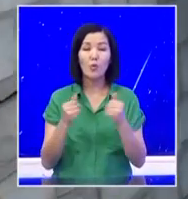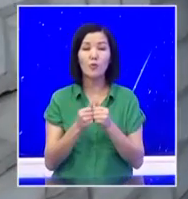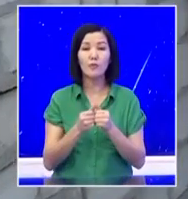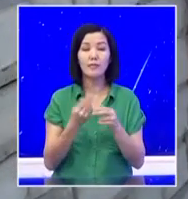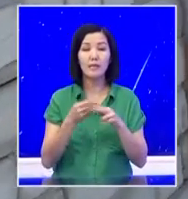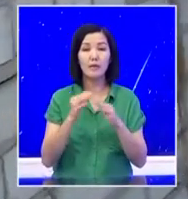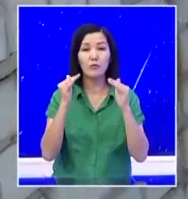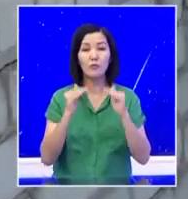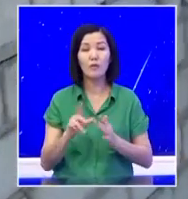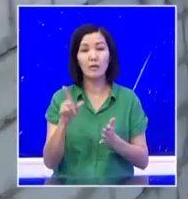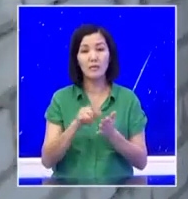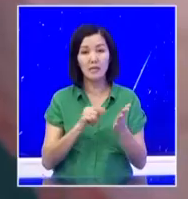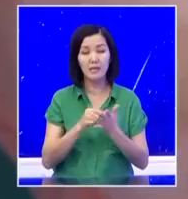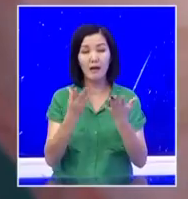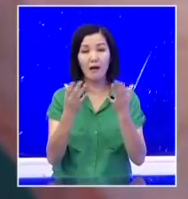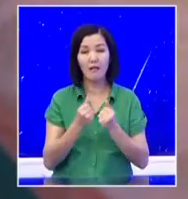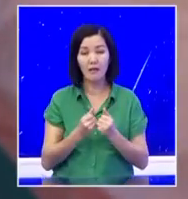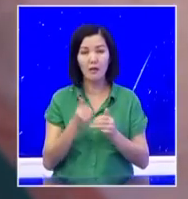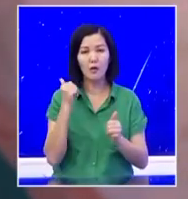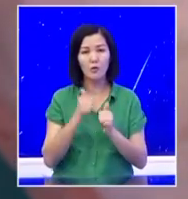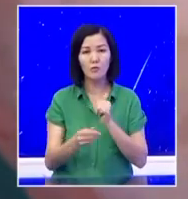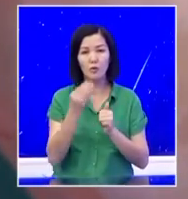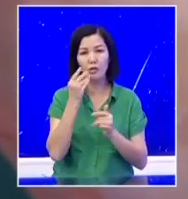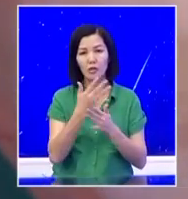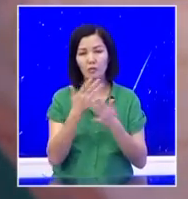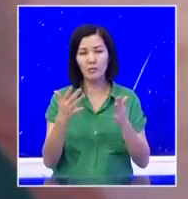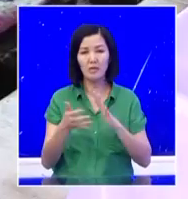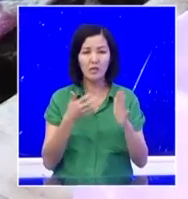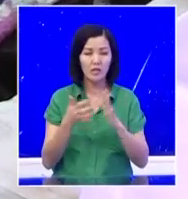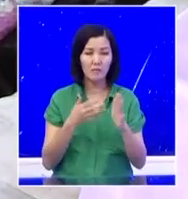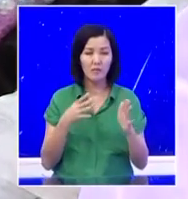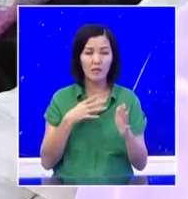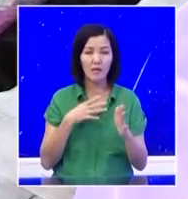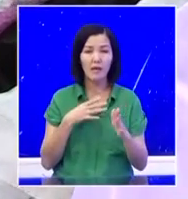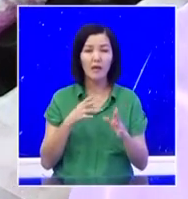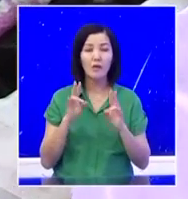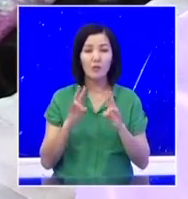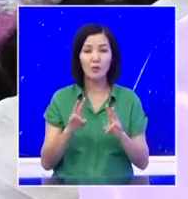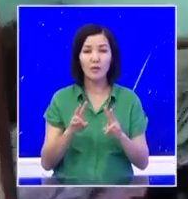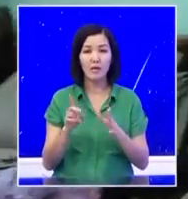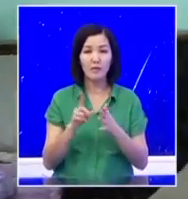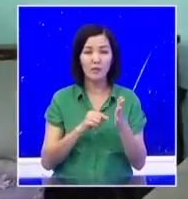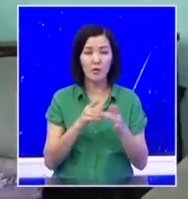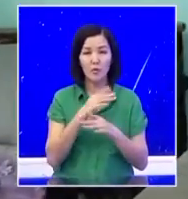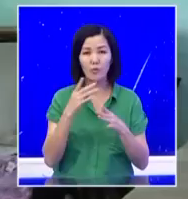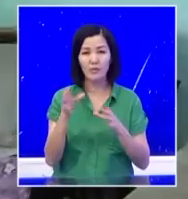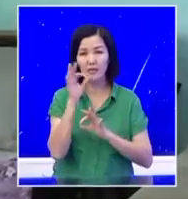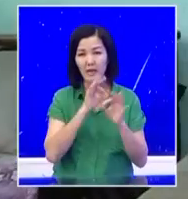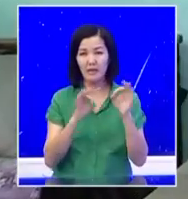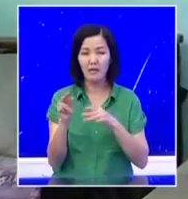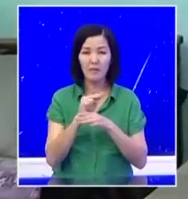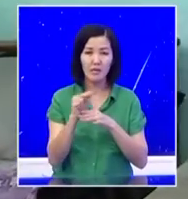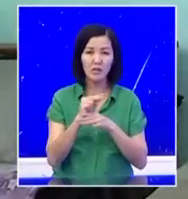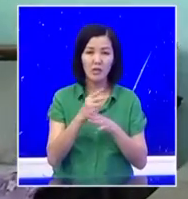төмегі зейнетақымен ғана күн көреді. Оның өзі күнделікті ішіп жемінен артылмайды дейді. Тіпті зейнетақының басым бөлігін дәрі-дәрмекке